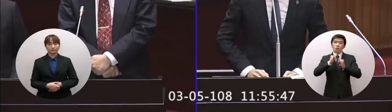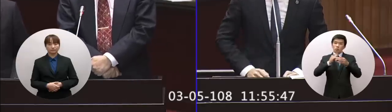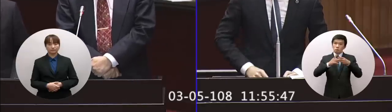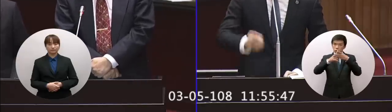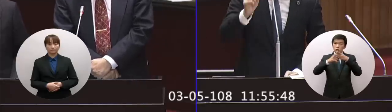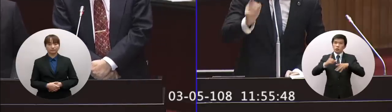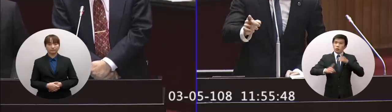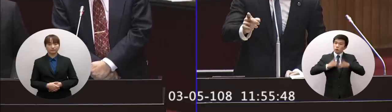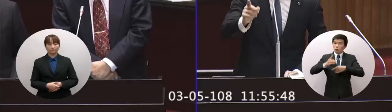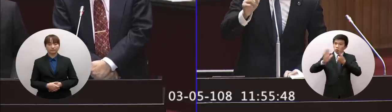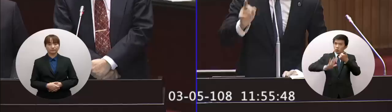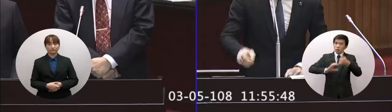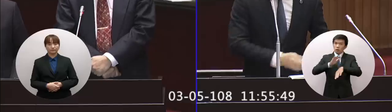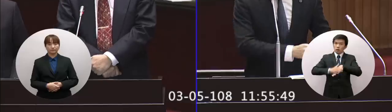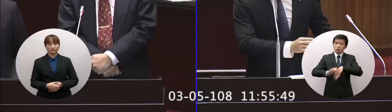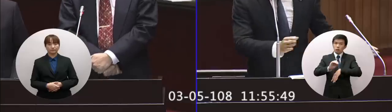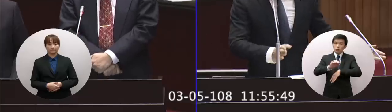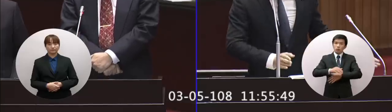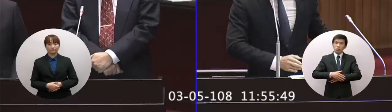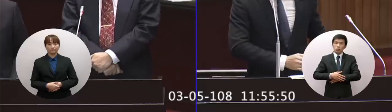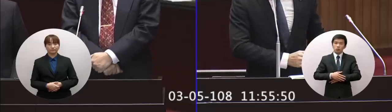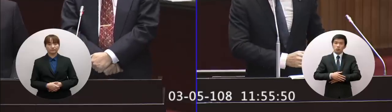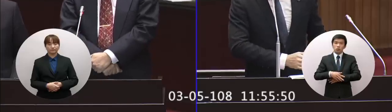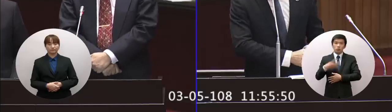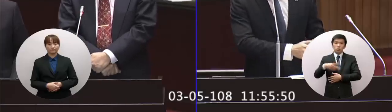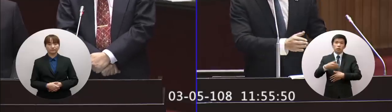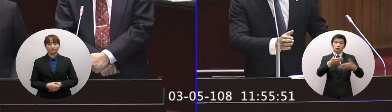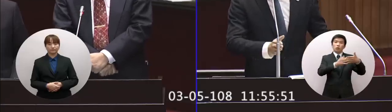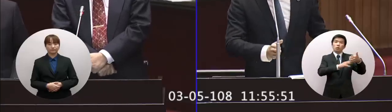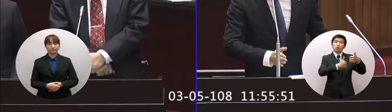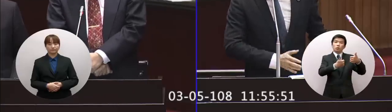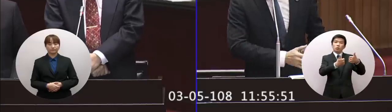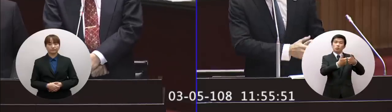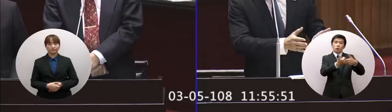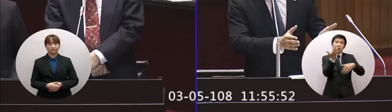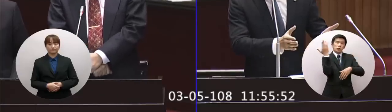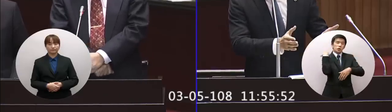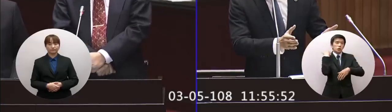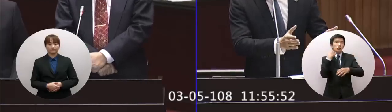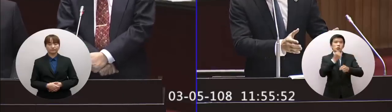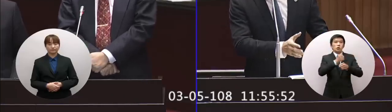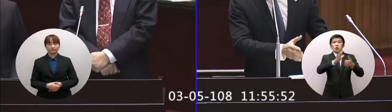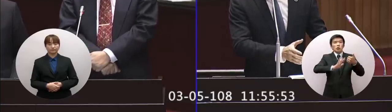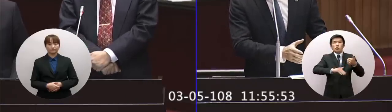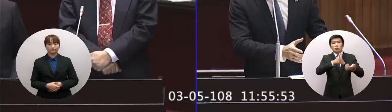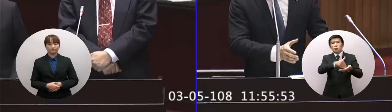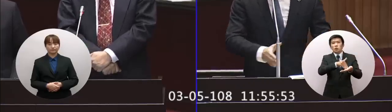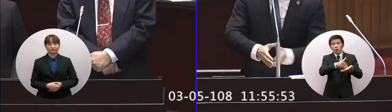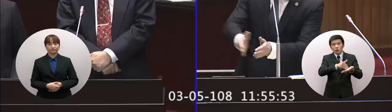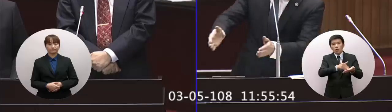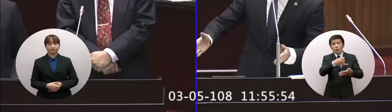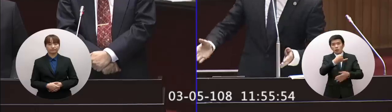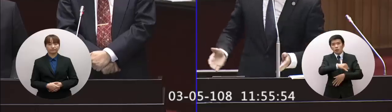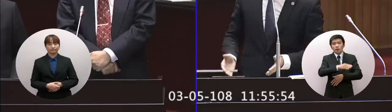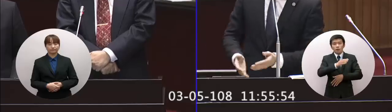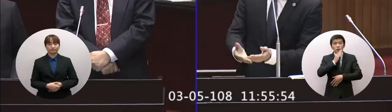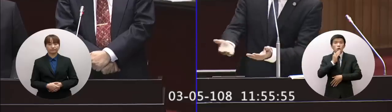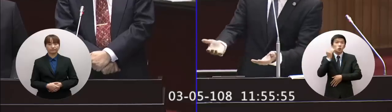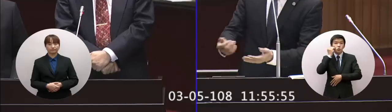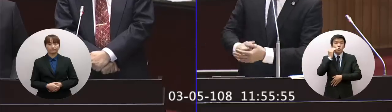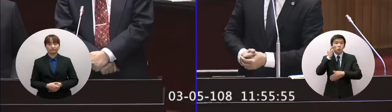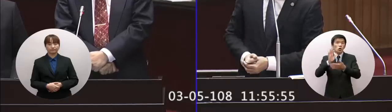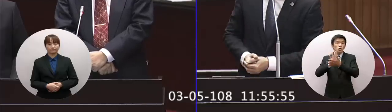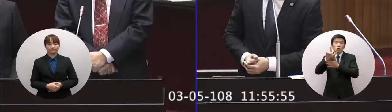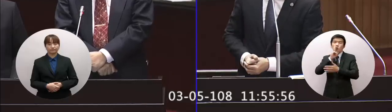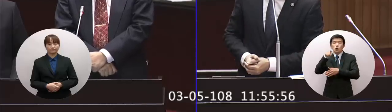生影响无？我是足惊的讲吼，咱六委会照过去吼，安尼遐遐尼啊软弱的这种态度吼，到时伊就讲吼，啊